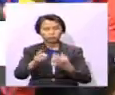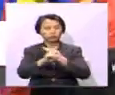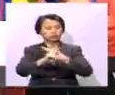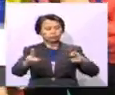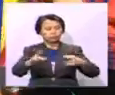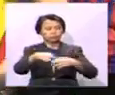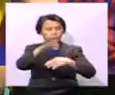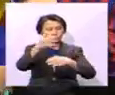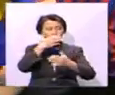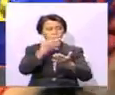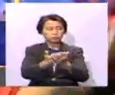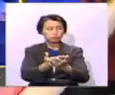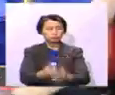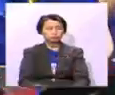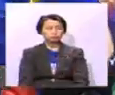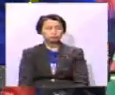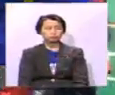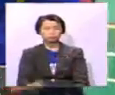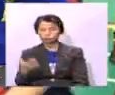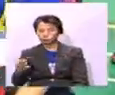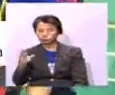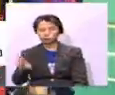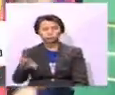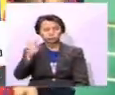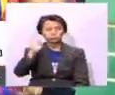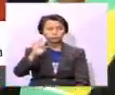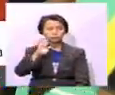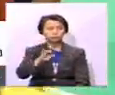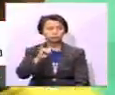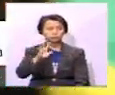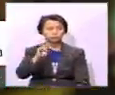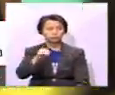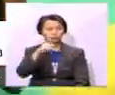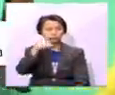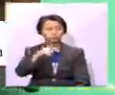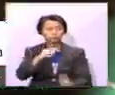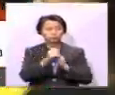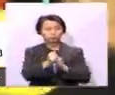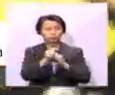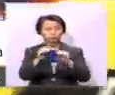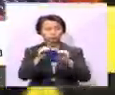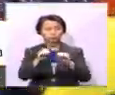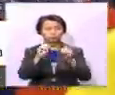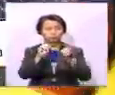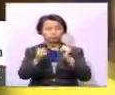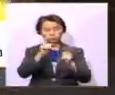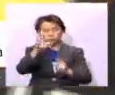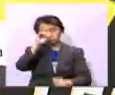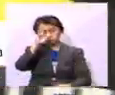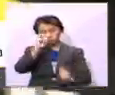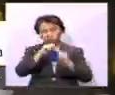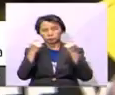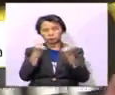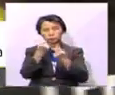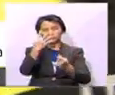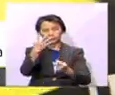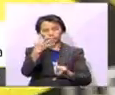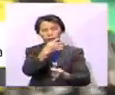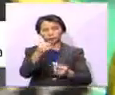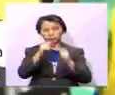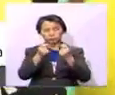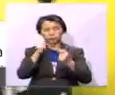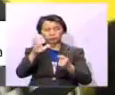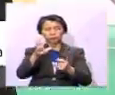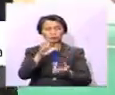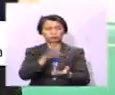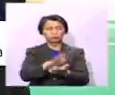baik. Hafiz dilantik Persatuan Badminton Malaysia BAM bagi membimbing pemain perseorangan lelaki tingkatan 4 dan 5 di